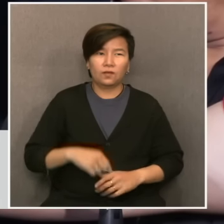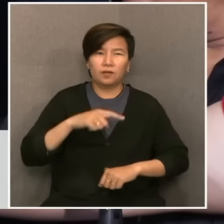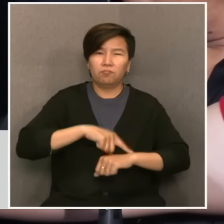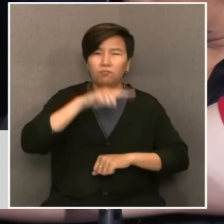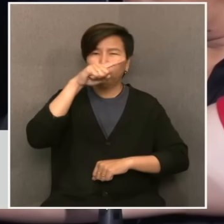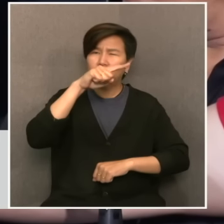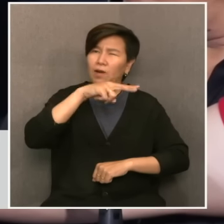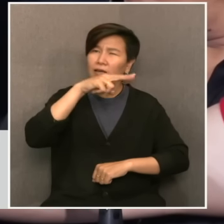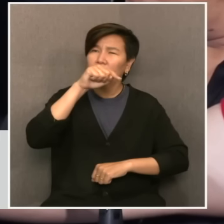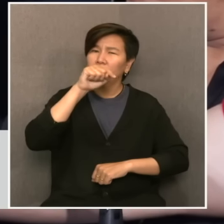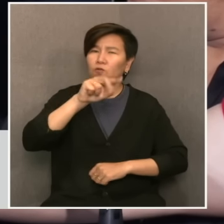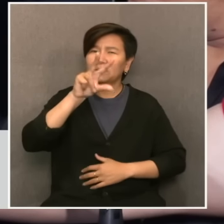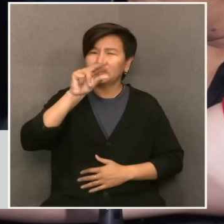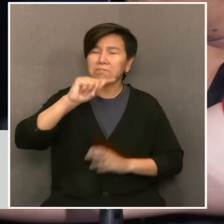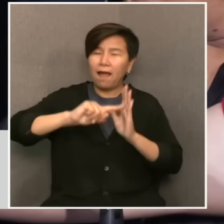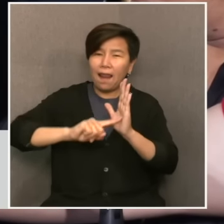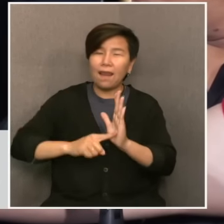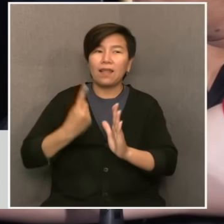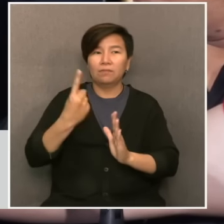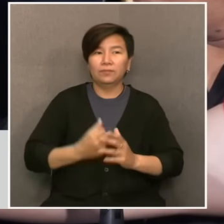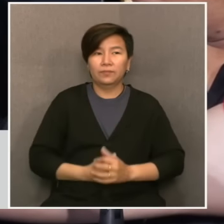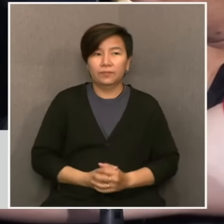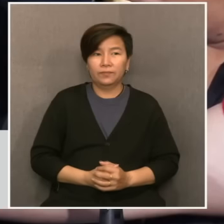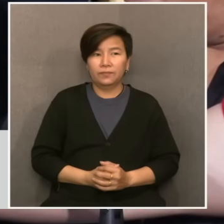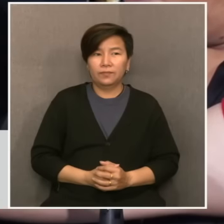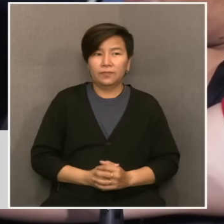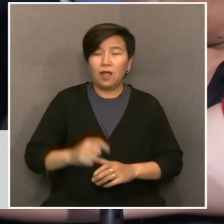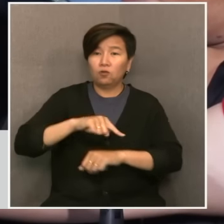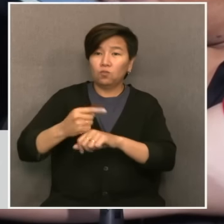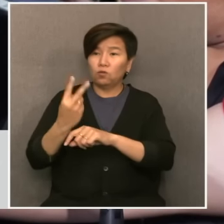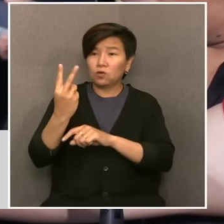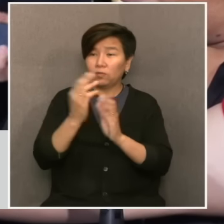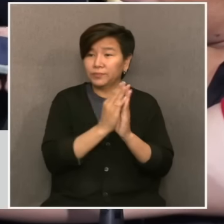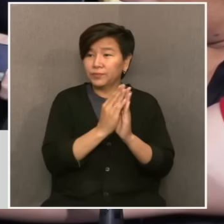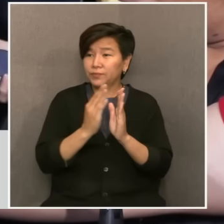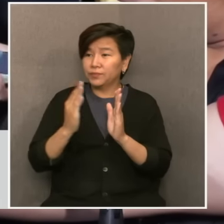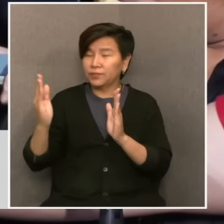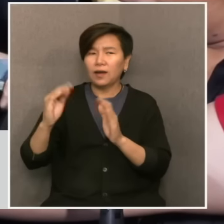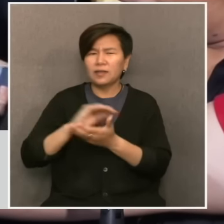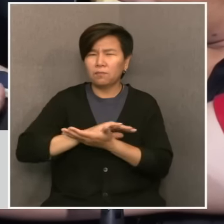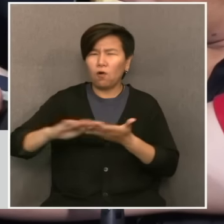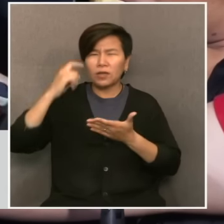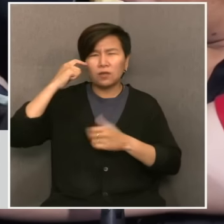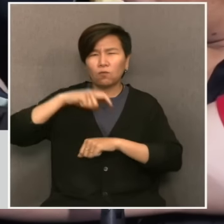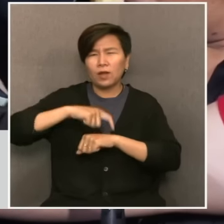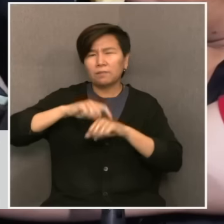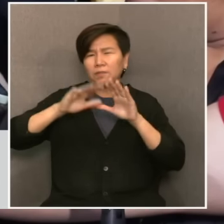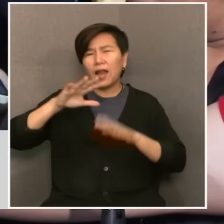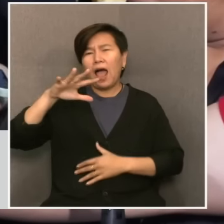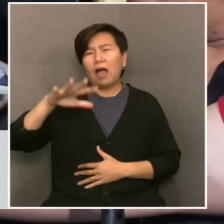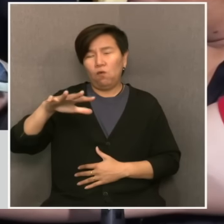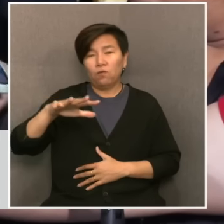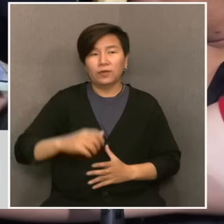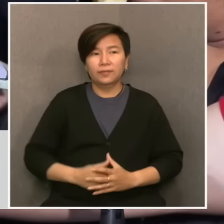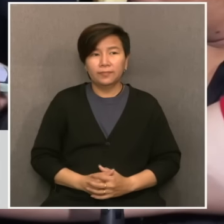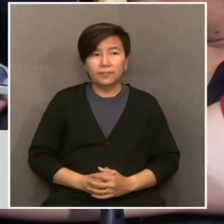ครึ่งและคาดว่า2ชั่วโมงครึ่งก็น่าจะเสร็จนั่นคือประมาณ5โมงอันนี้เราก็เผื่อเวลาว่าอาจ